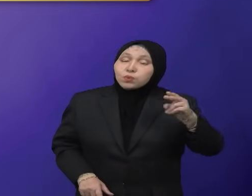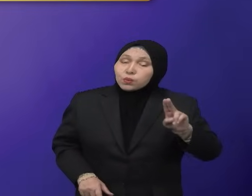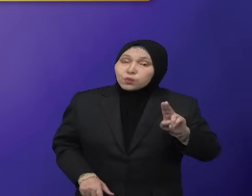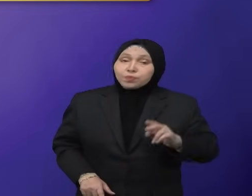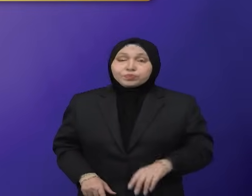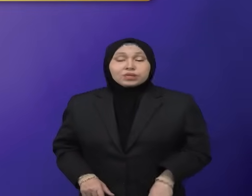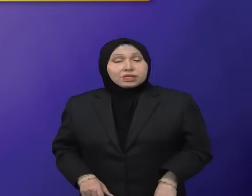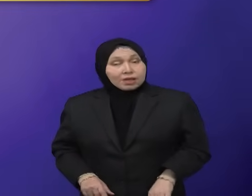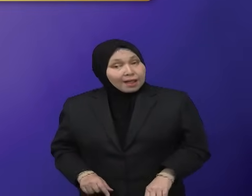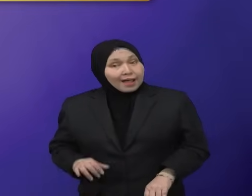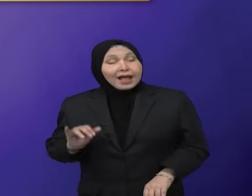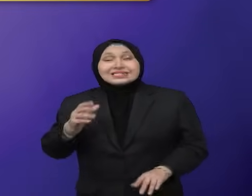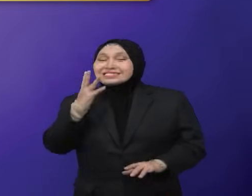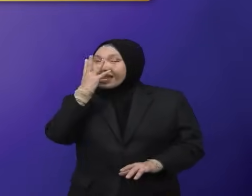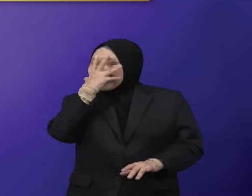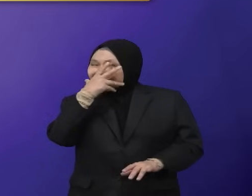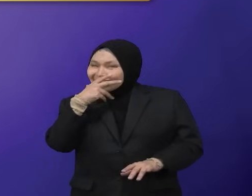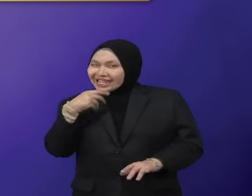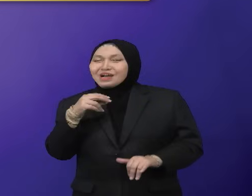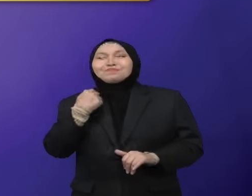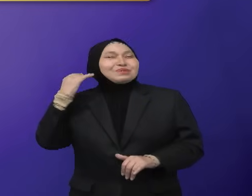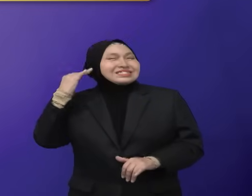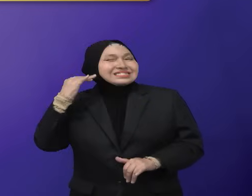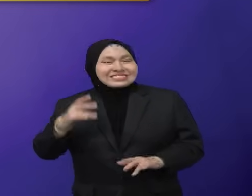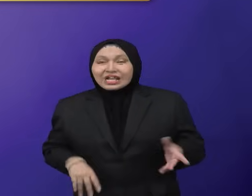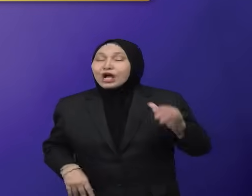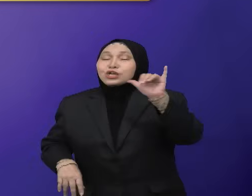Yuridullahu. Ha, cantik bunyi kan?